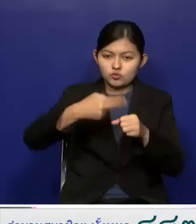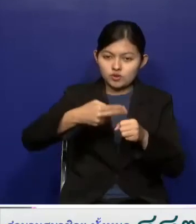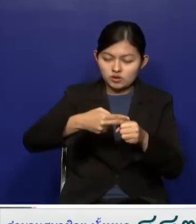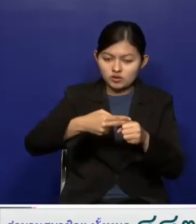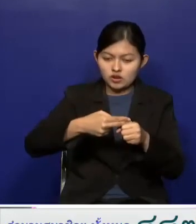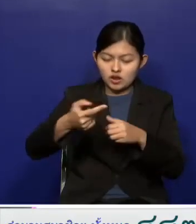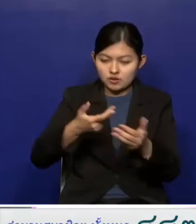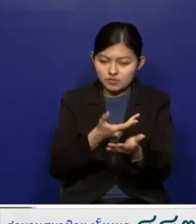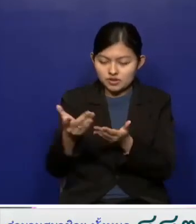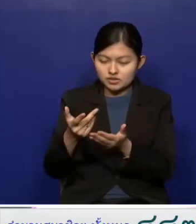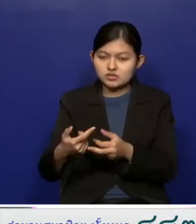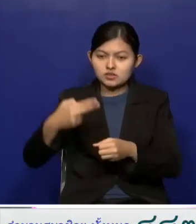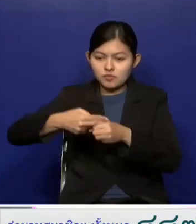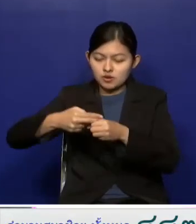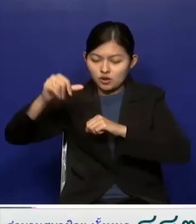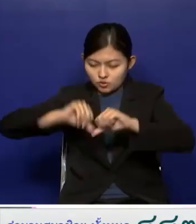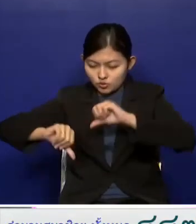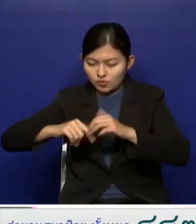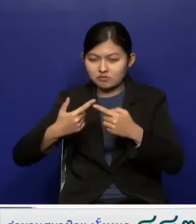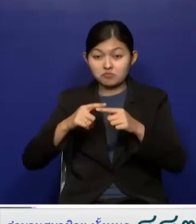ชื้อเพลิงชีวภาพก็แสดงว่ารัฐบาล